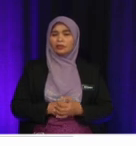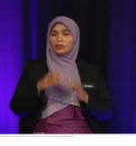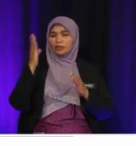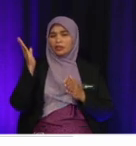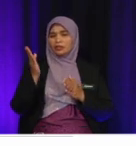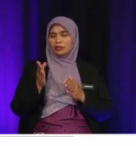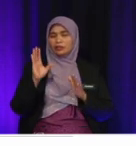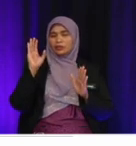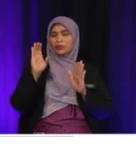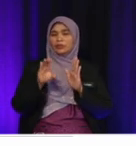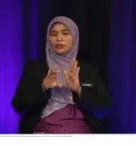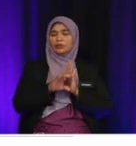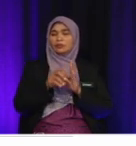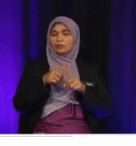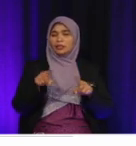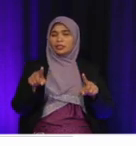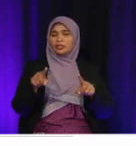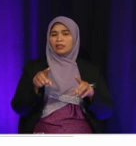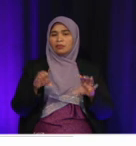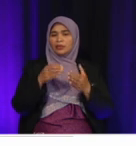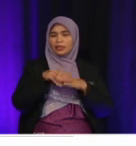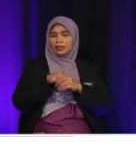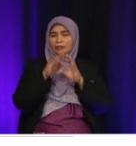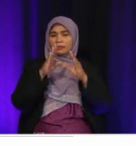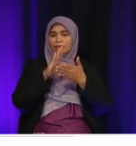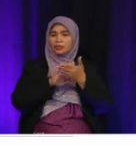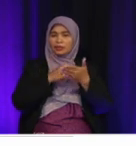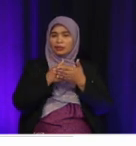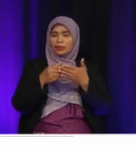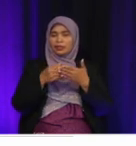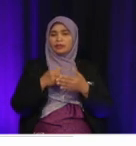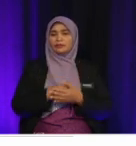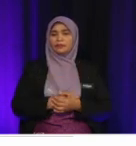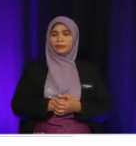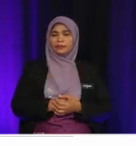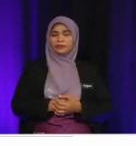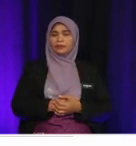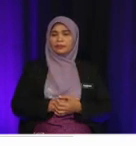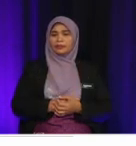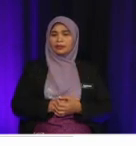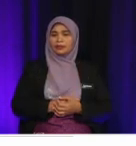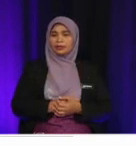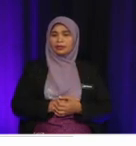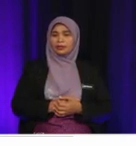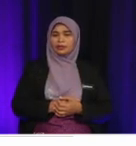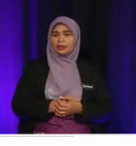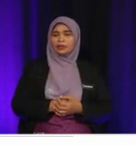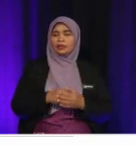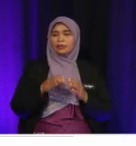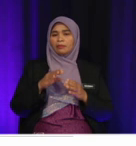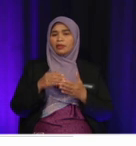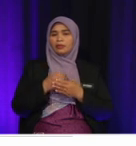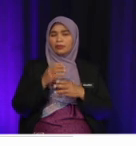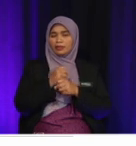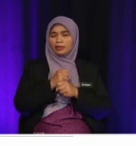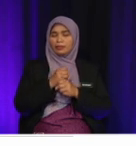Apa pandangan ahli Sunnah Wal Jamaah berkaitan dengan kedudukan iman dan Apa pandangan muktazilah berkaitan dengan kedudukan Iman Kalau markah dia dua baru